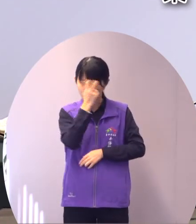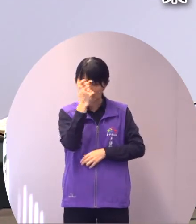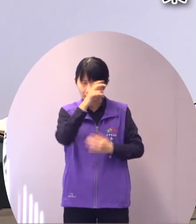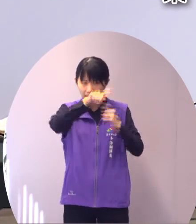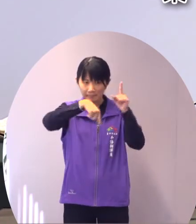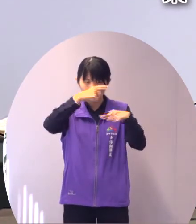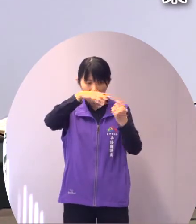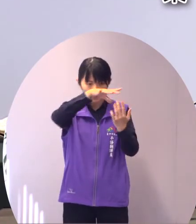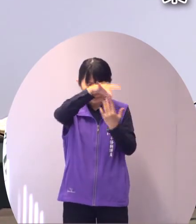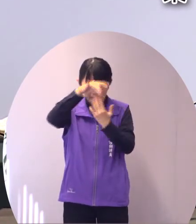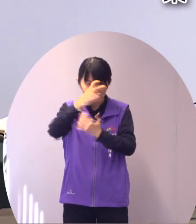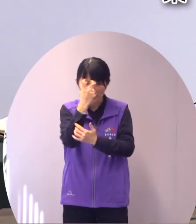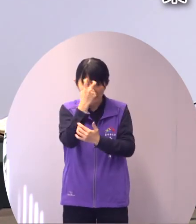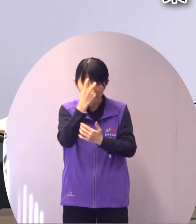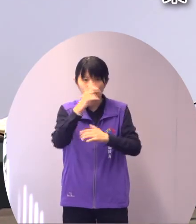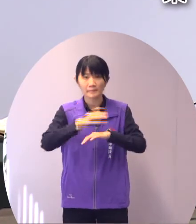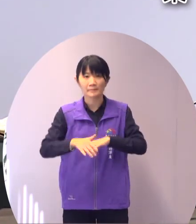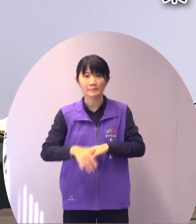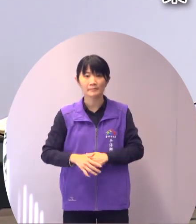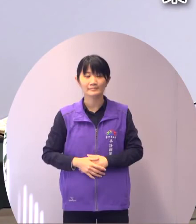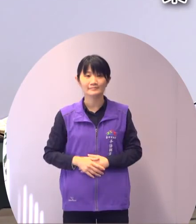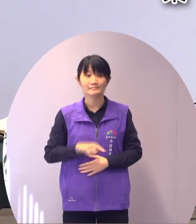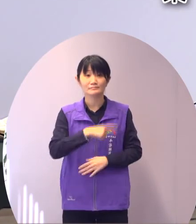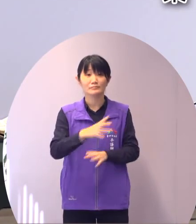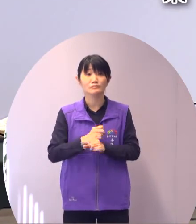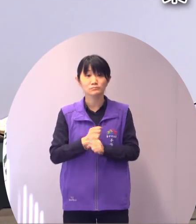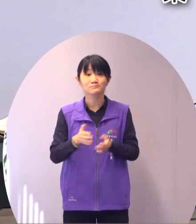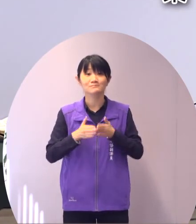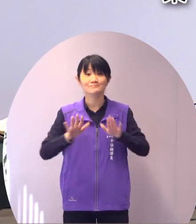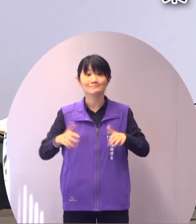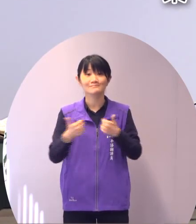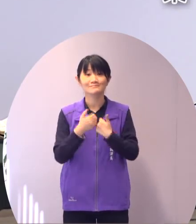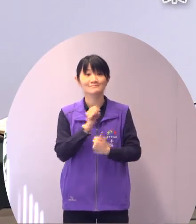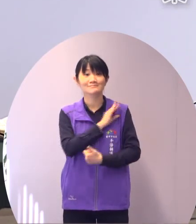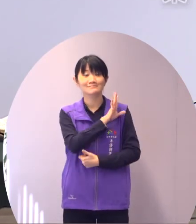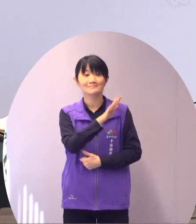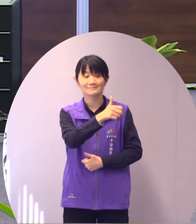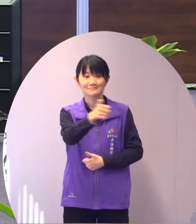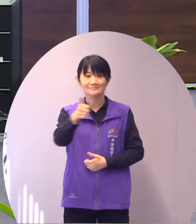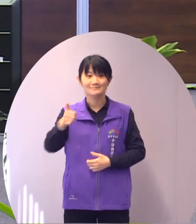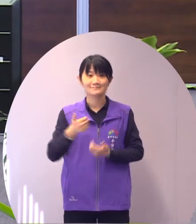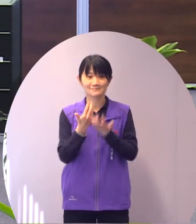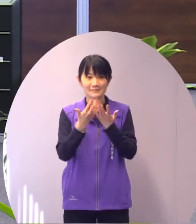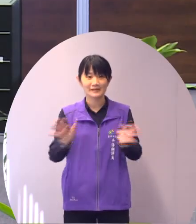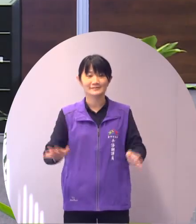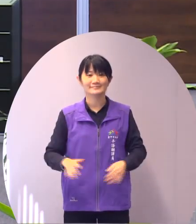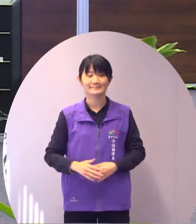那请大家多多的注意。好，那我们今天会议就到此结束，散会。